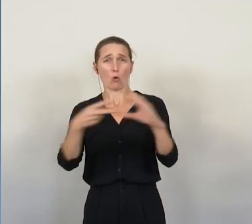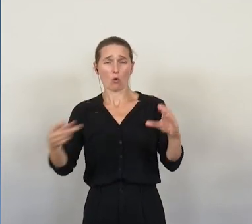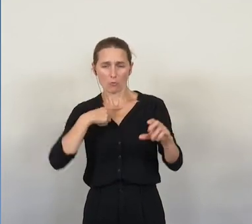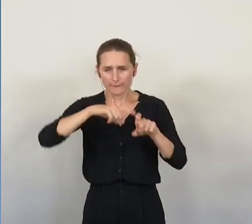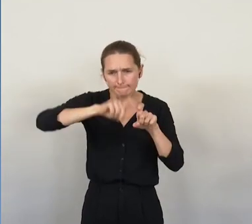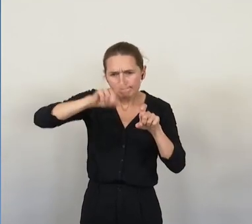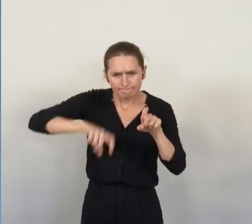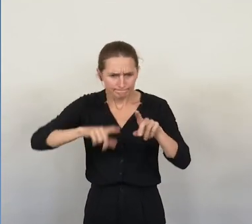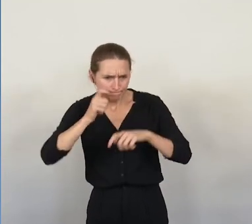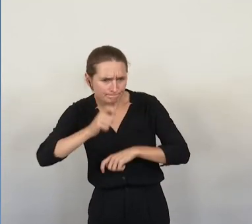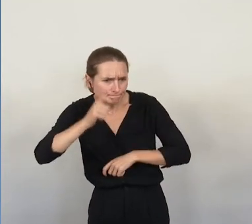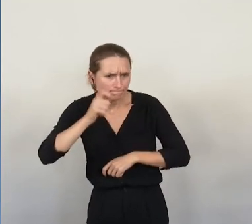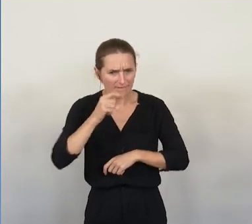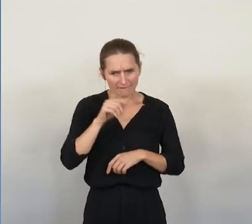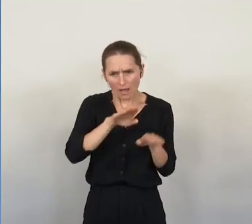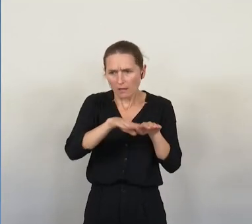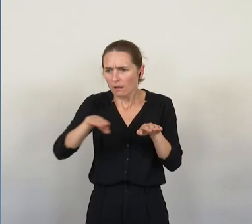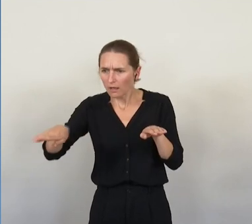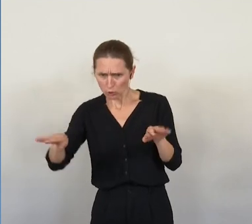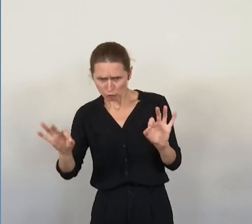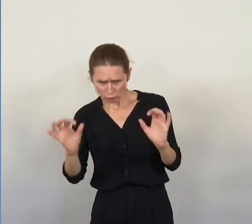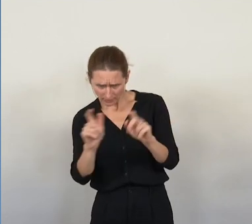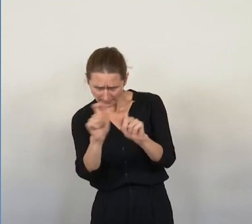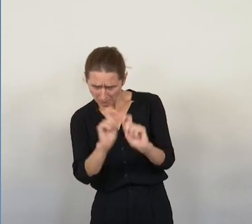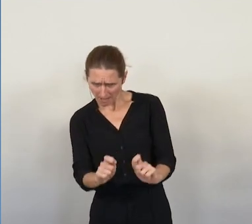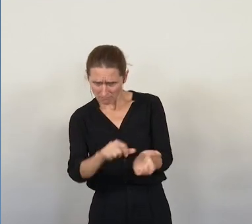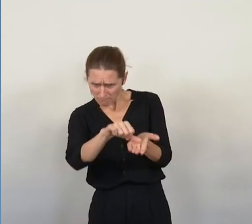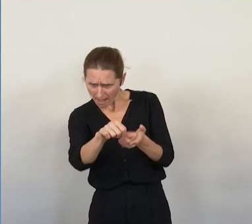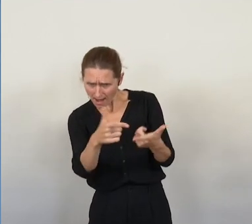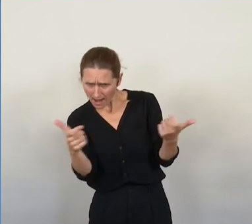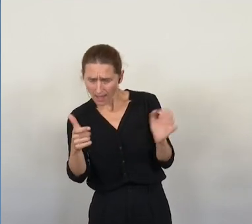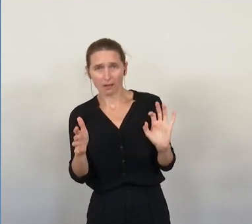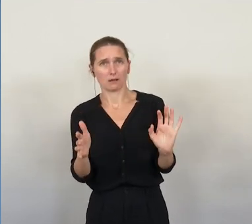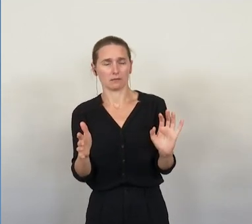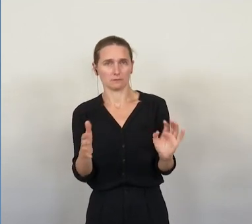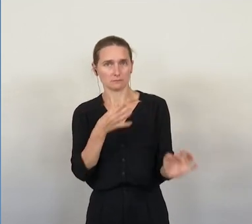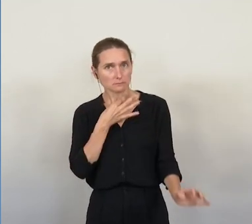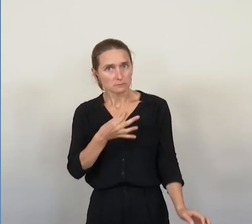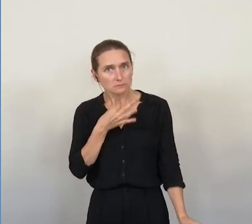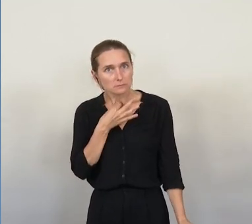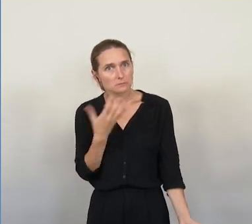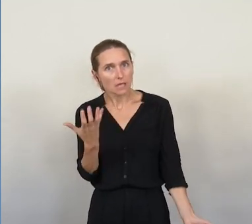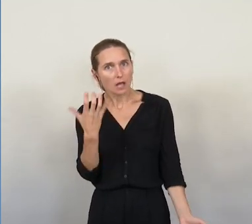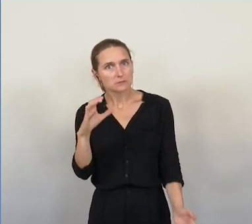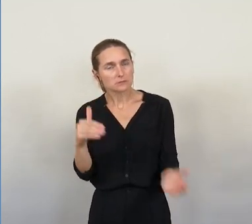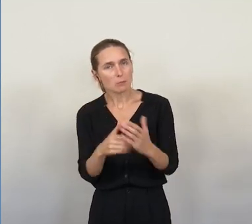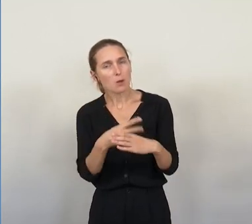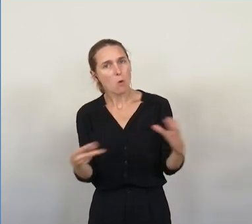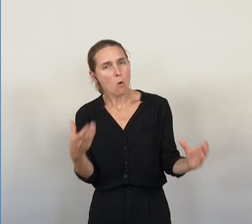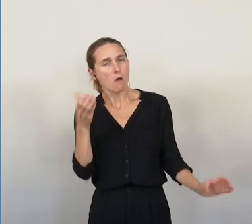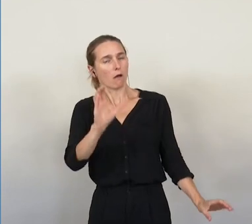respect du stationnement payant sur la voirée Grenobloise je pense que les Grenoblois apprécieront aussi en tout cas il me paraissait bon de le